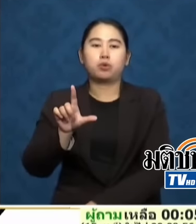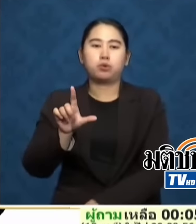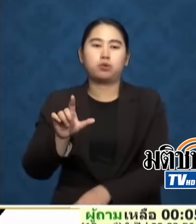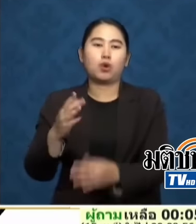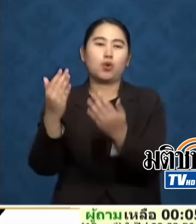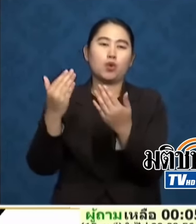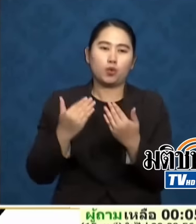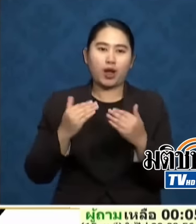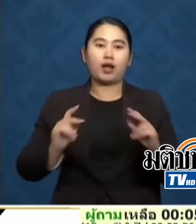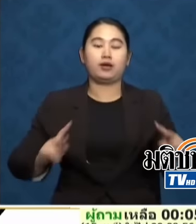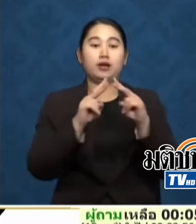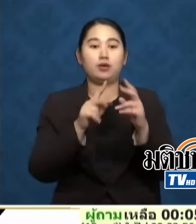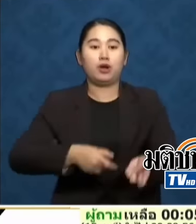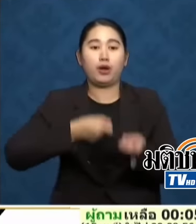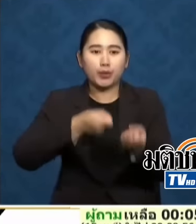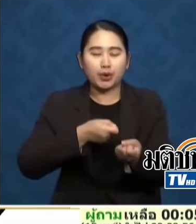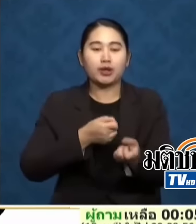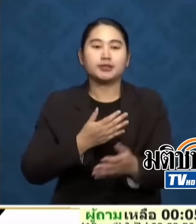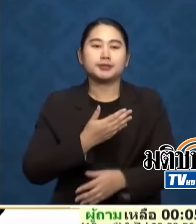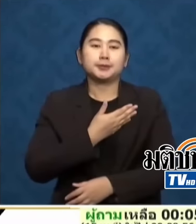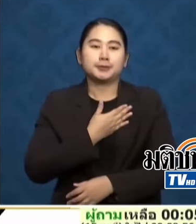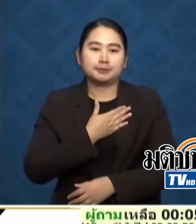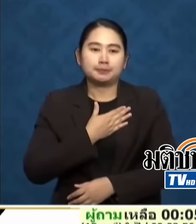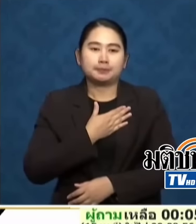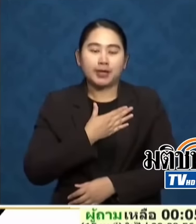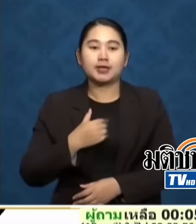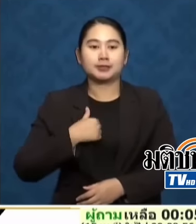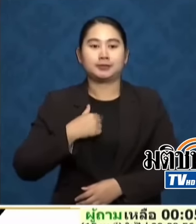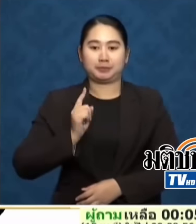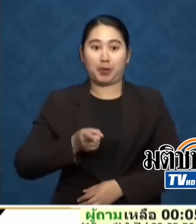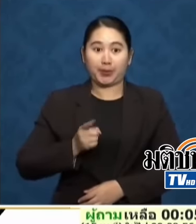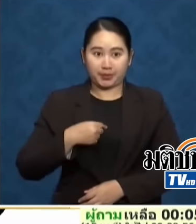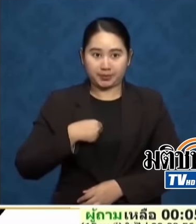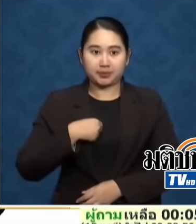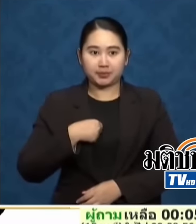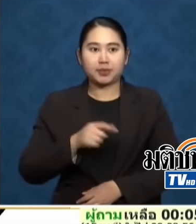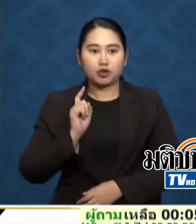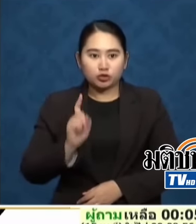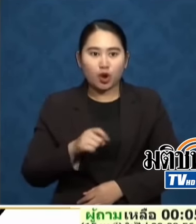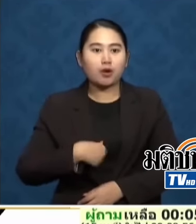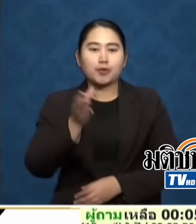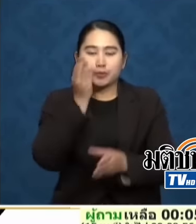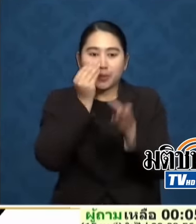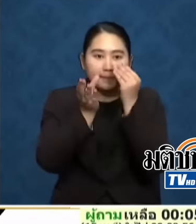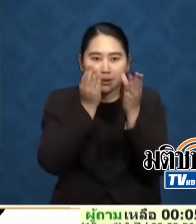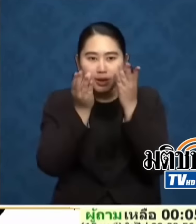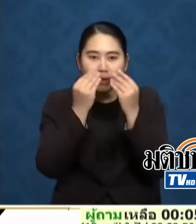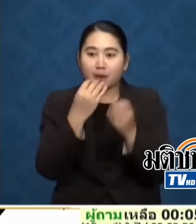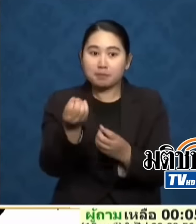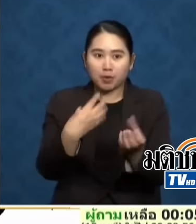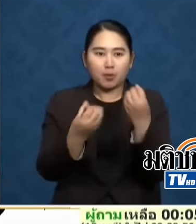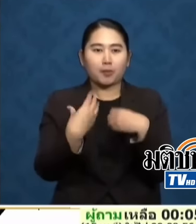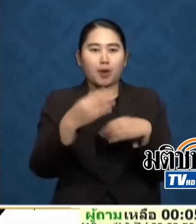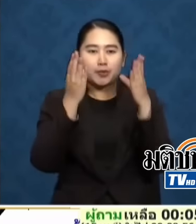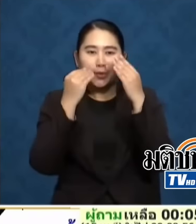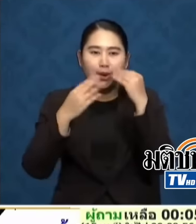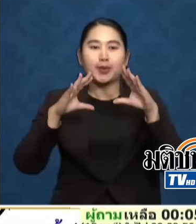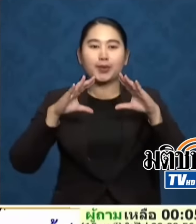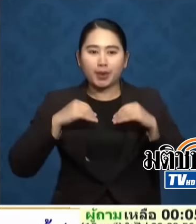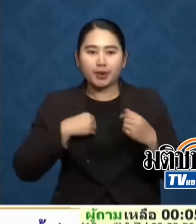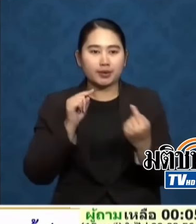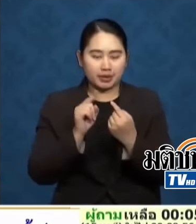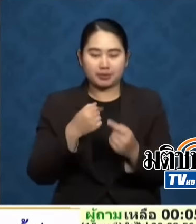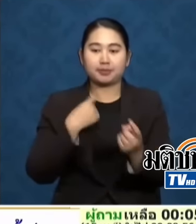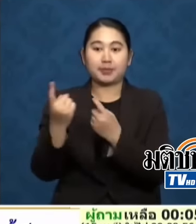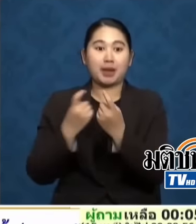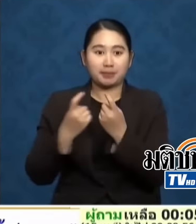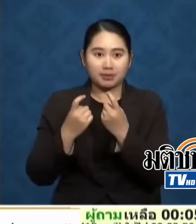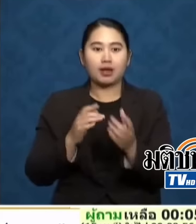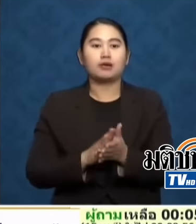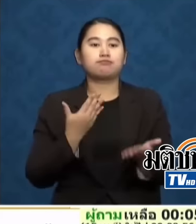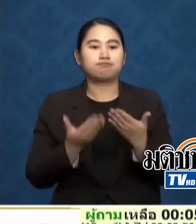ร